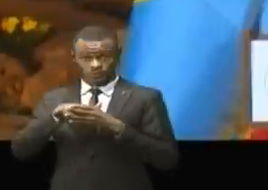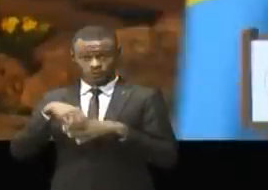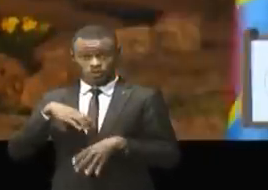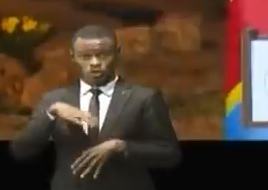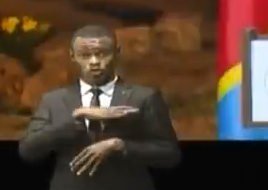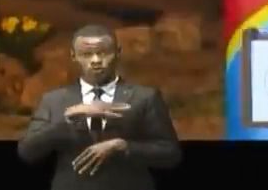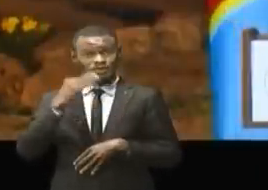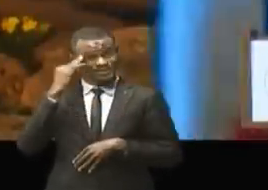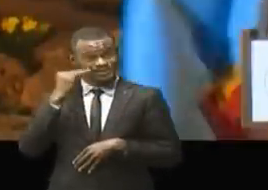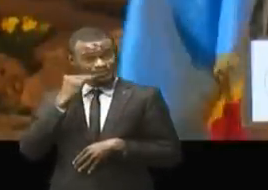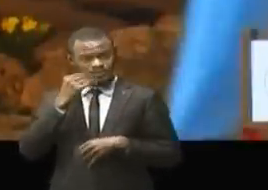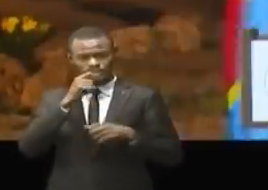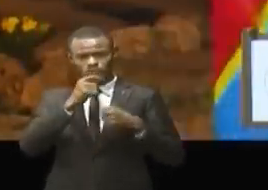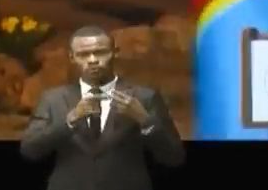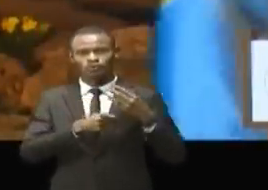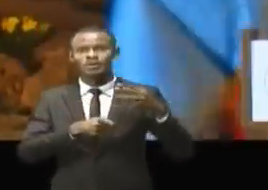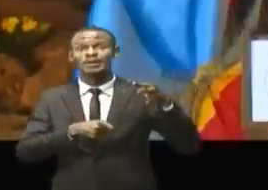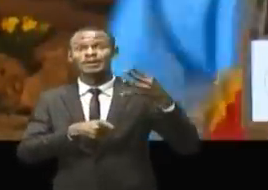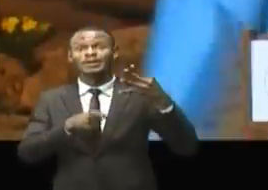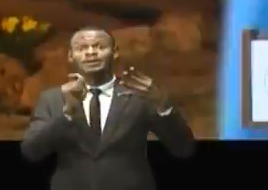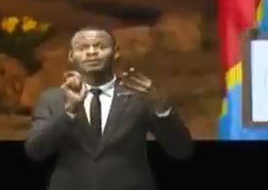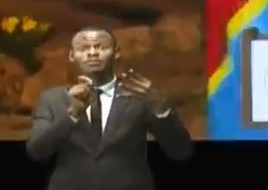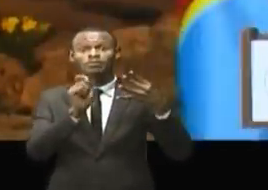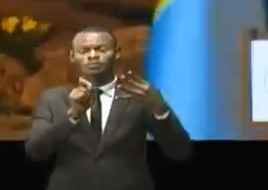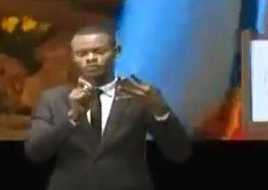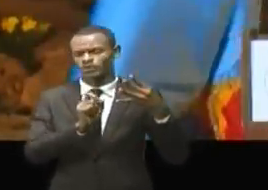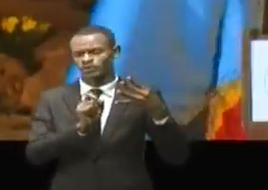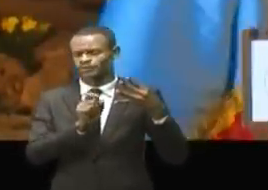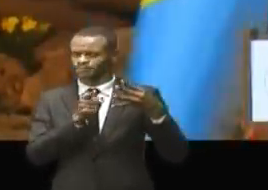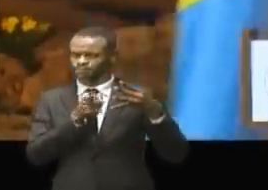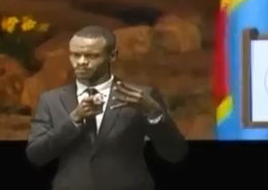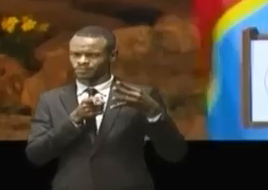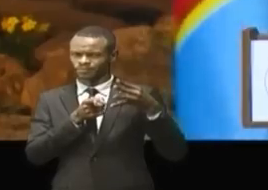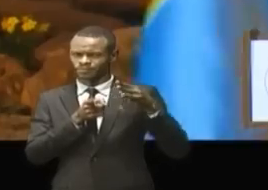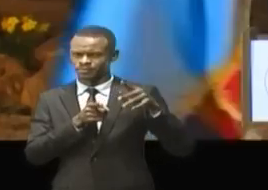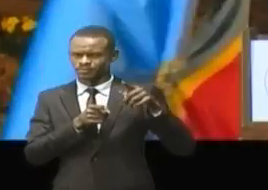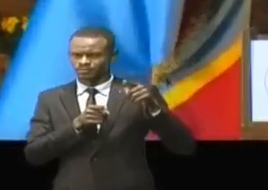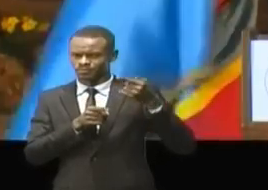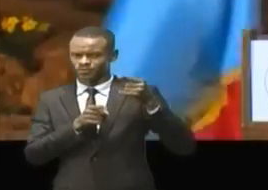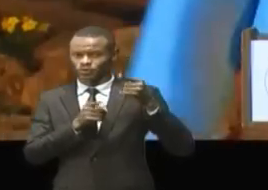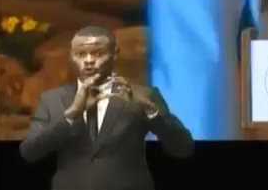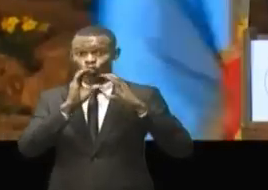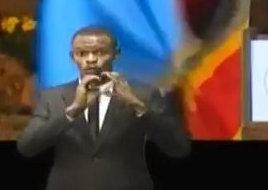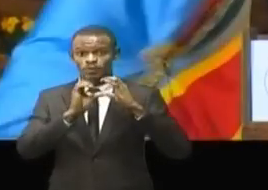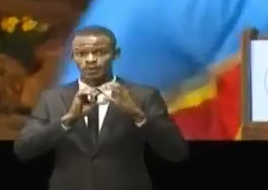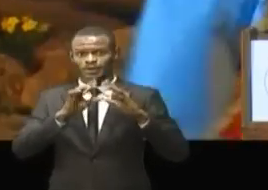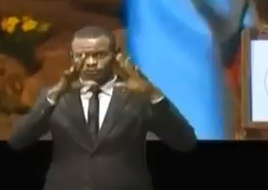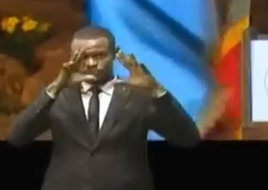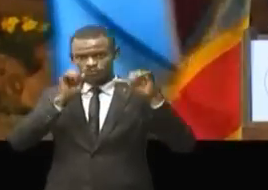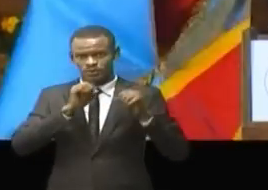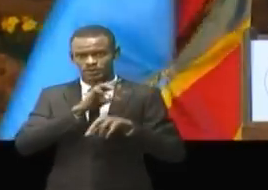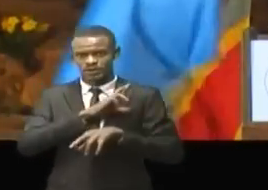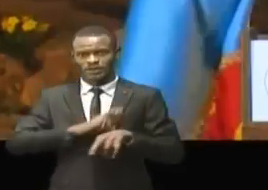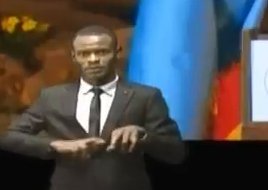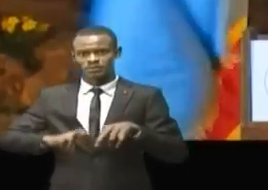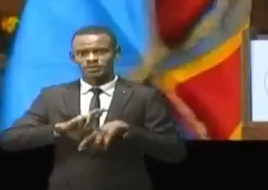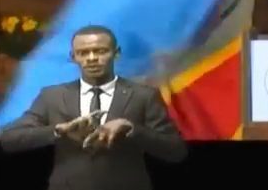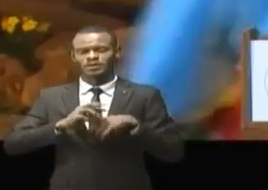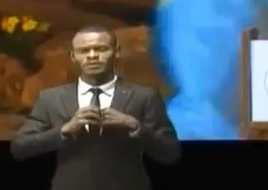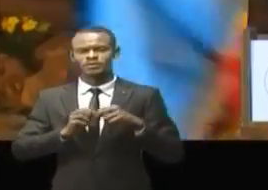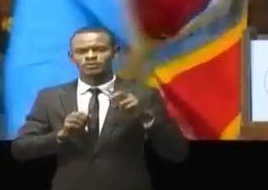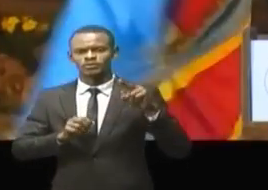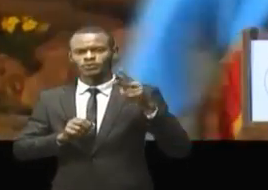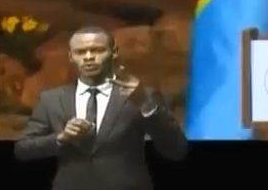jour, à savoir 1. Communication du président de la République, chef de l'État. 2. Point